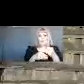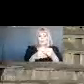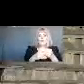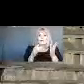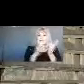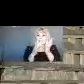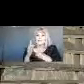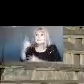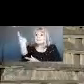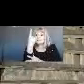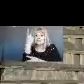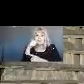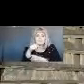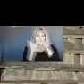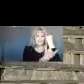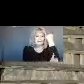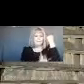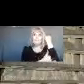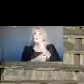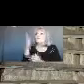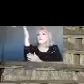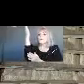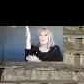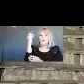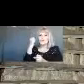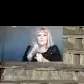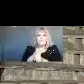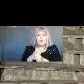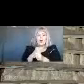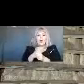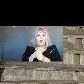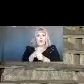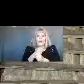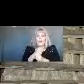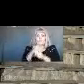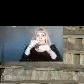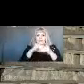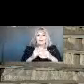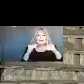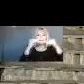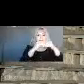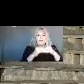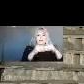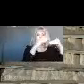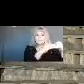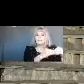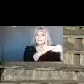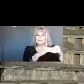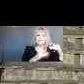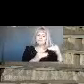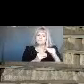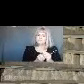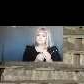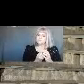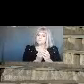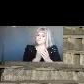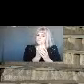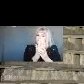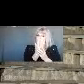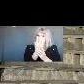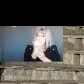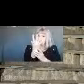hierdie volk van God op 'n nuwe manier saamstel. Hy het begin met 12, hy voeg elke dag mense